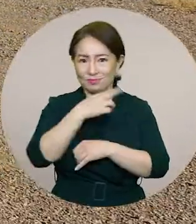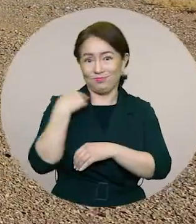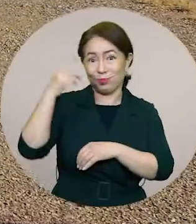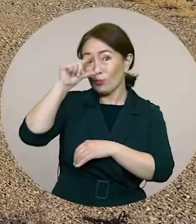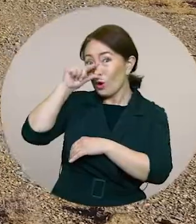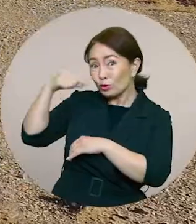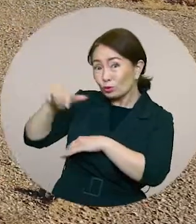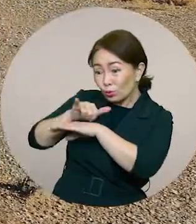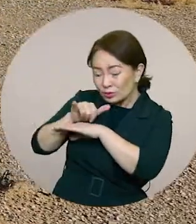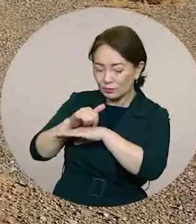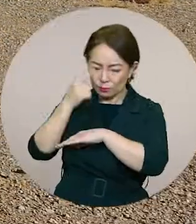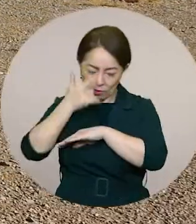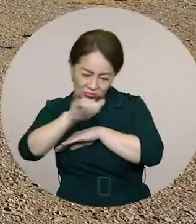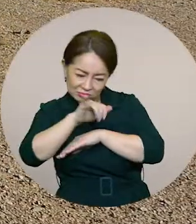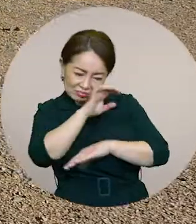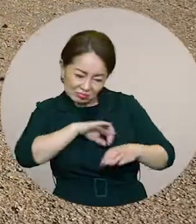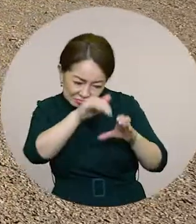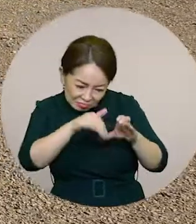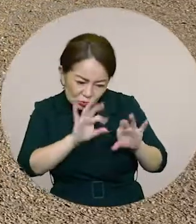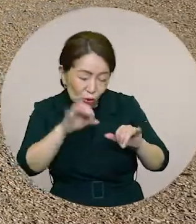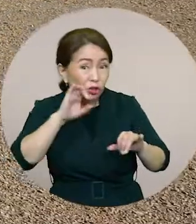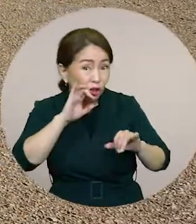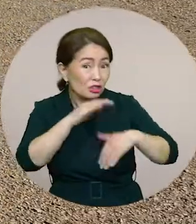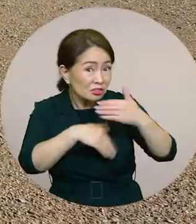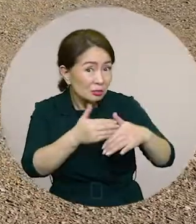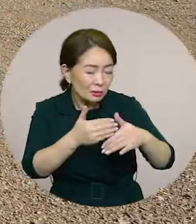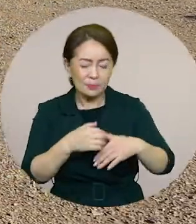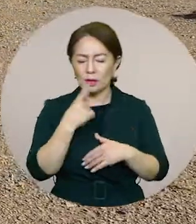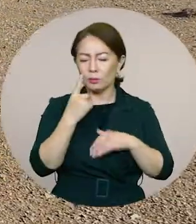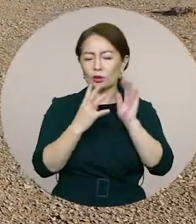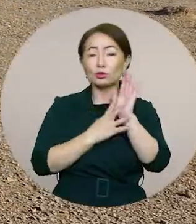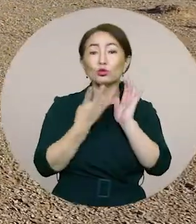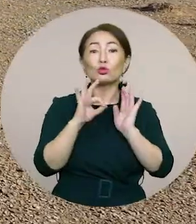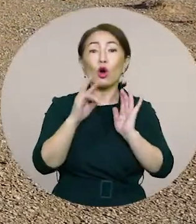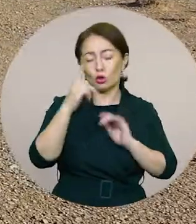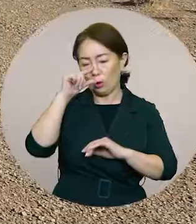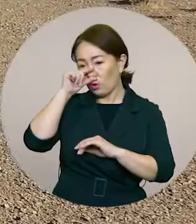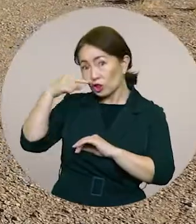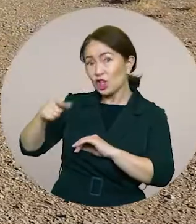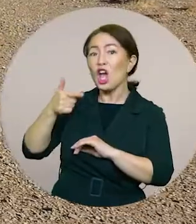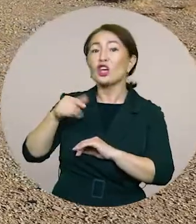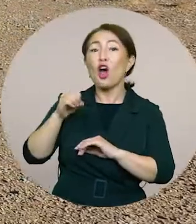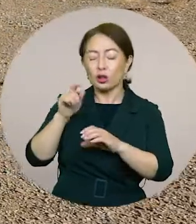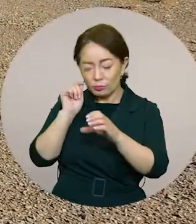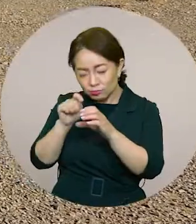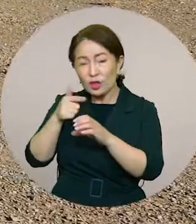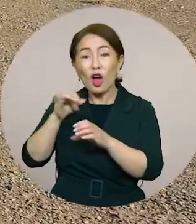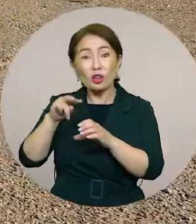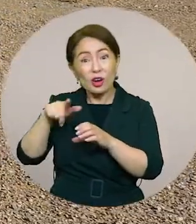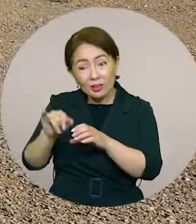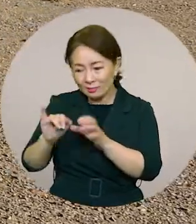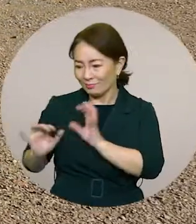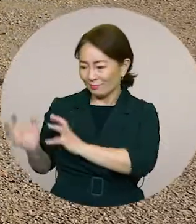Монгол улсын ашигт малтмлыг ихээхэн сонирхож байсан. Гэвч 1940 онд Зөвлөлт холбоот улсын геологийн анхны экспедиц Монгол